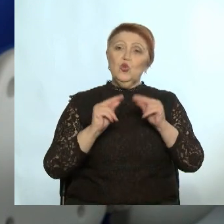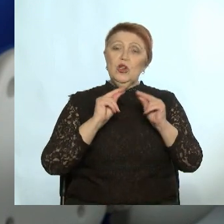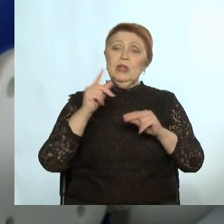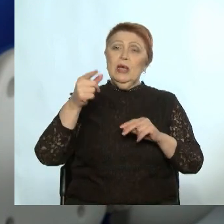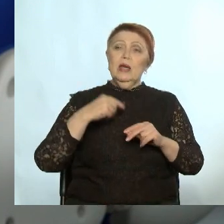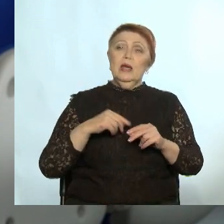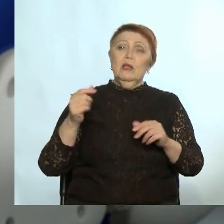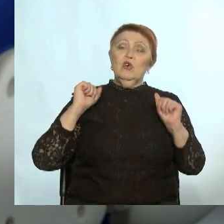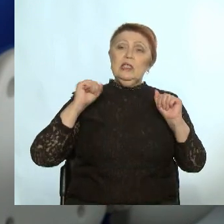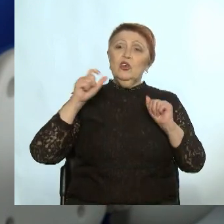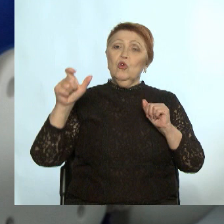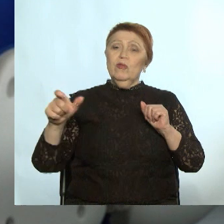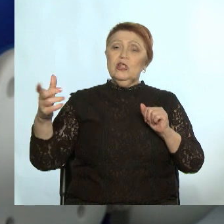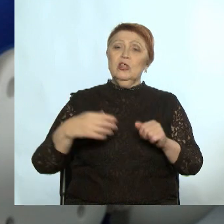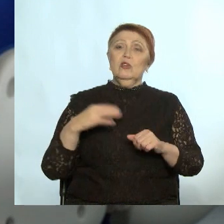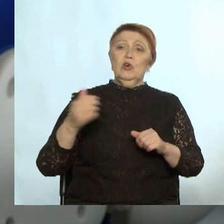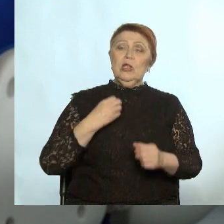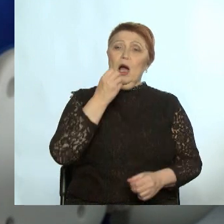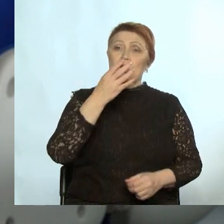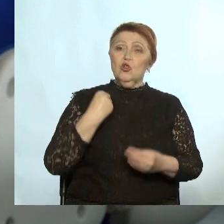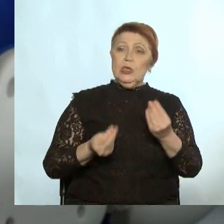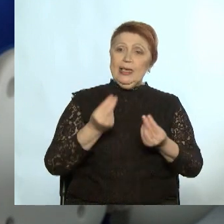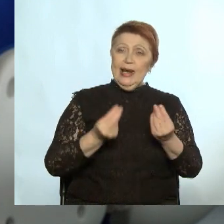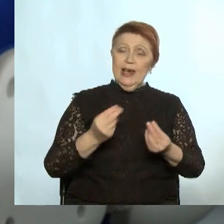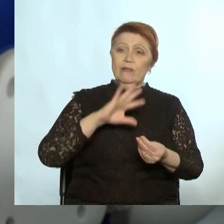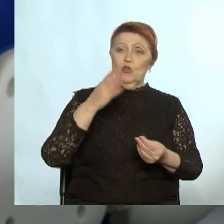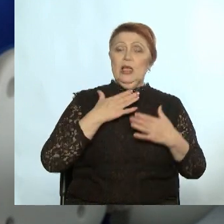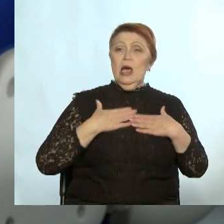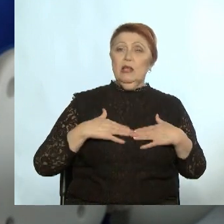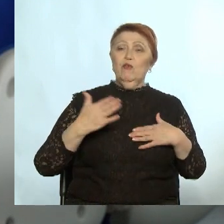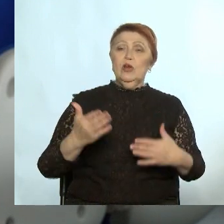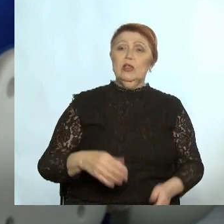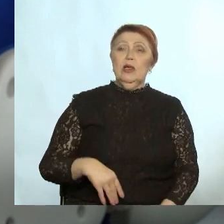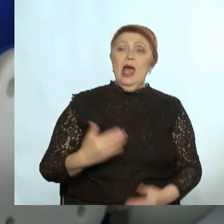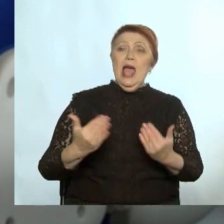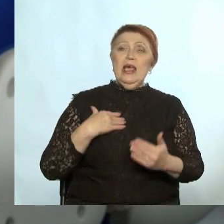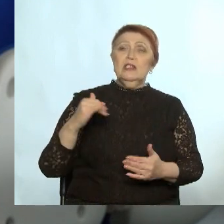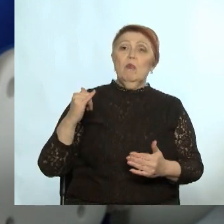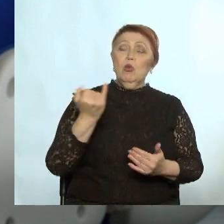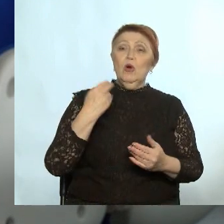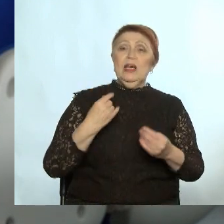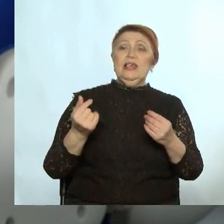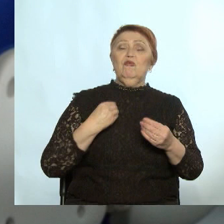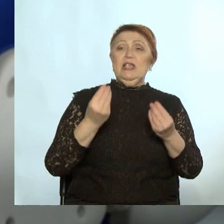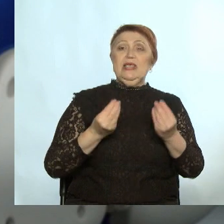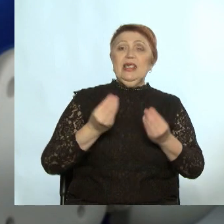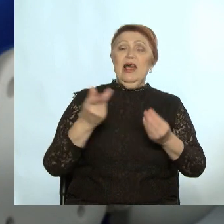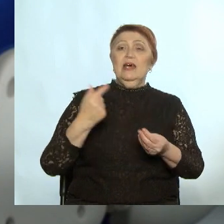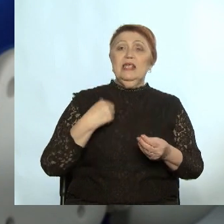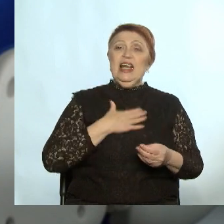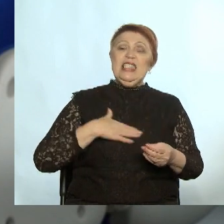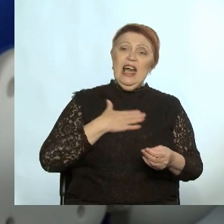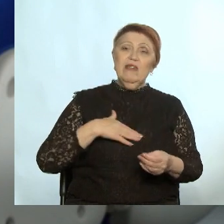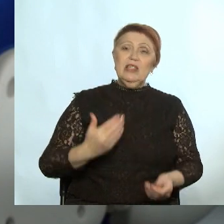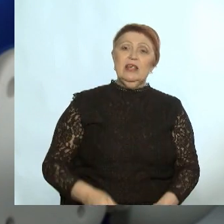игры. Хорошо сыграли, ты там, доволен относительно. Плохо сыграли, могли сыграть лучше. Конечно, ты нервничаешь,